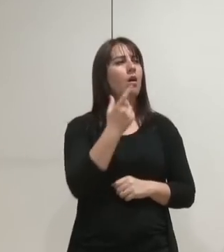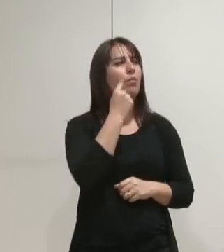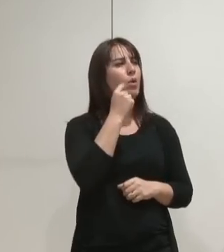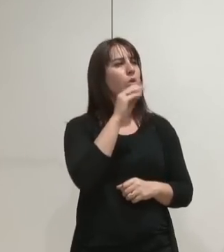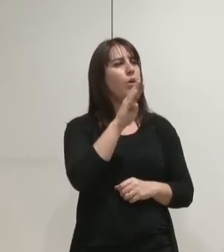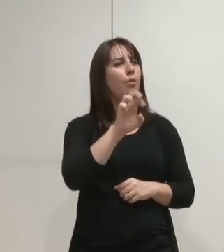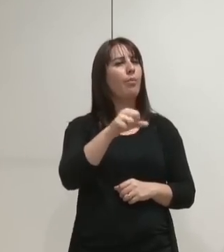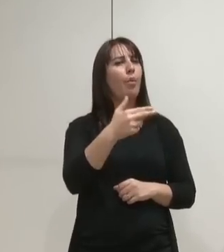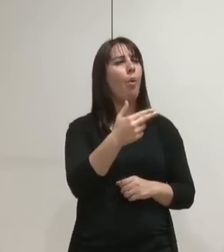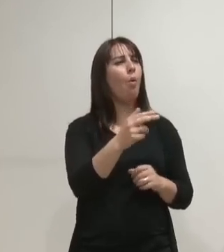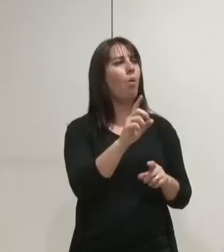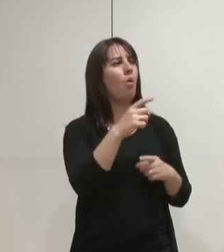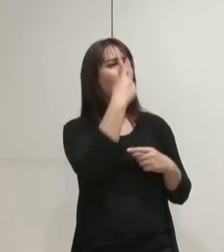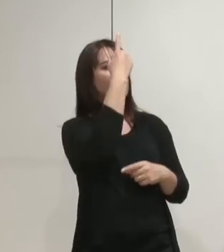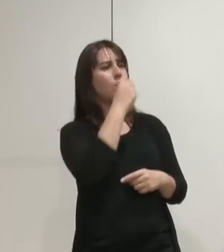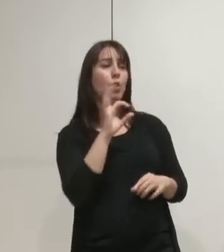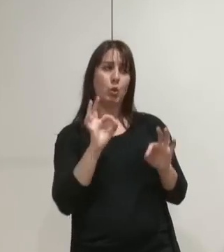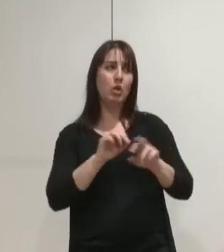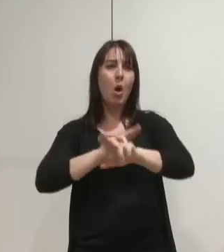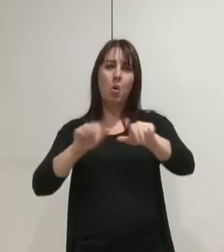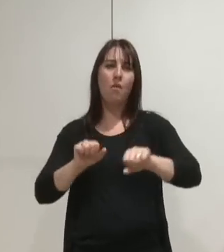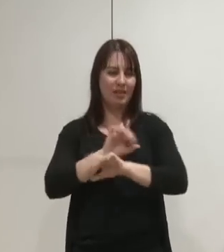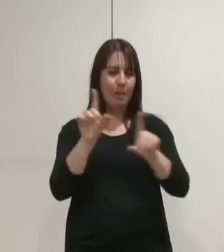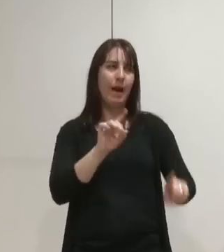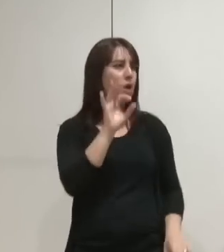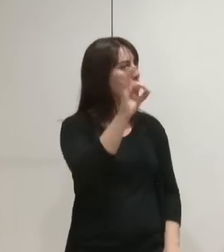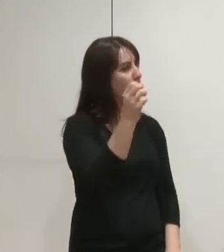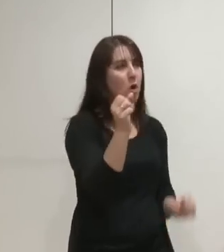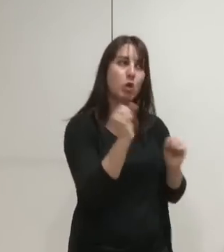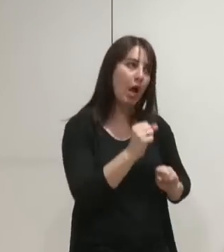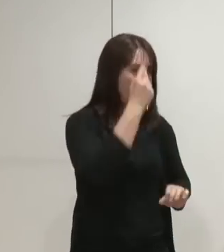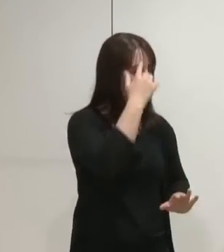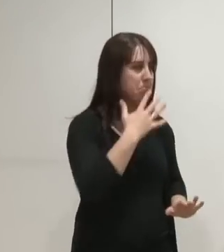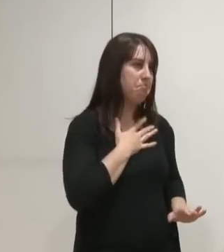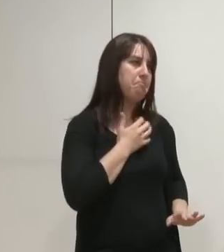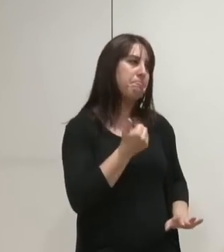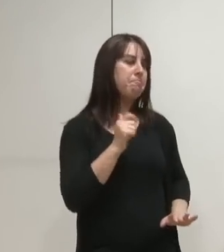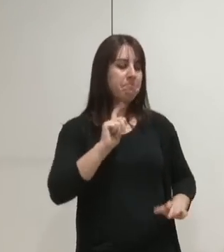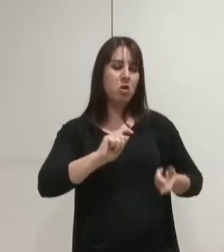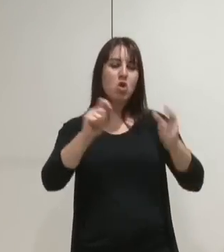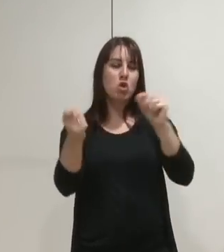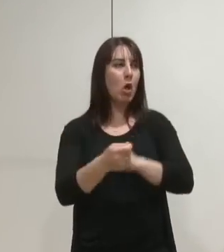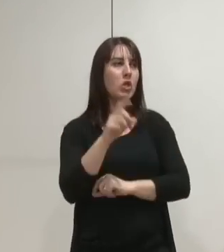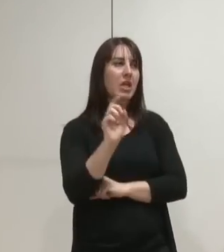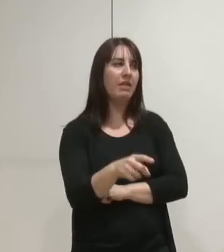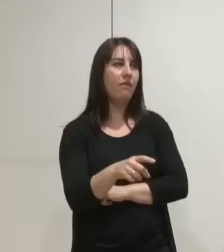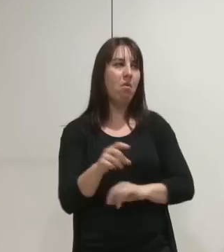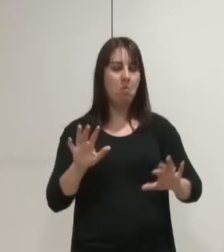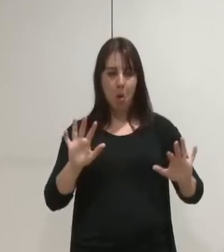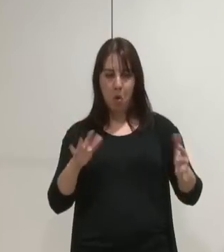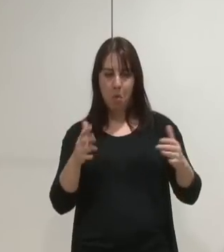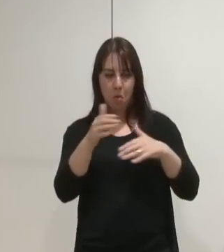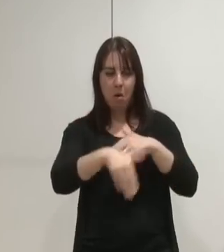Bron oui effectivement ces conventions sont effectivement pas très claires j'en conviens moi-même et il faudra les modifier pour qu'on voit clairement comment on